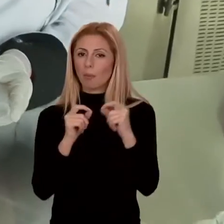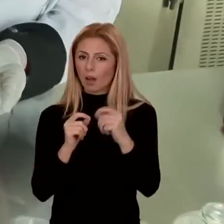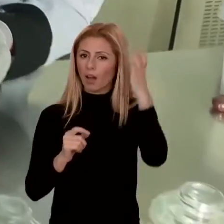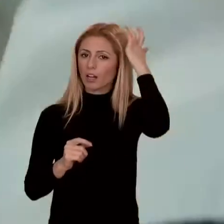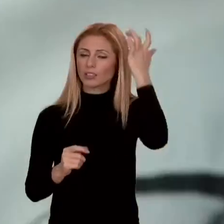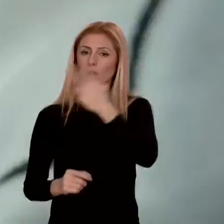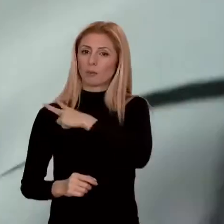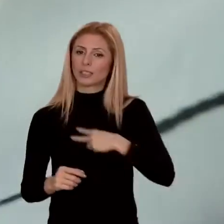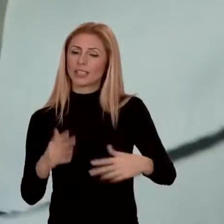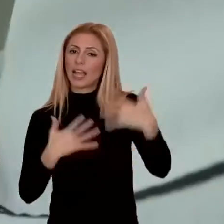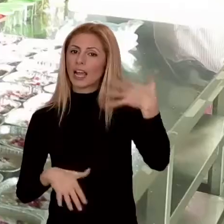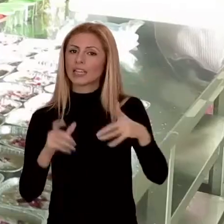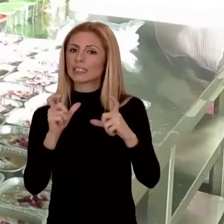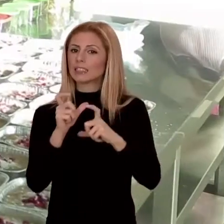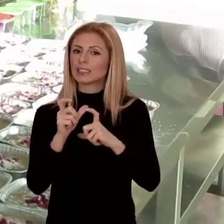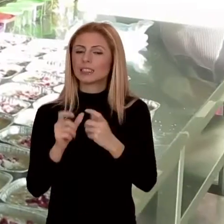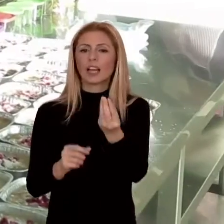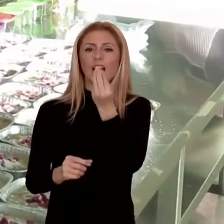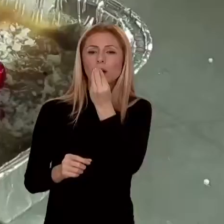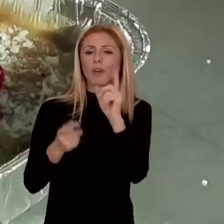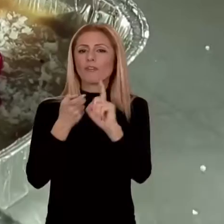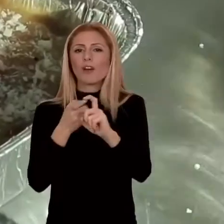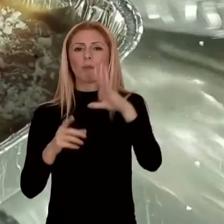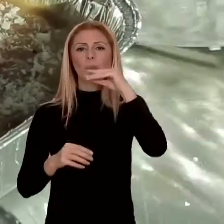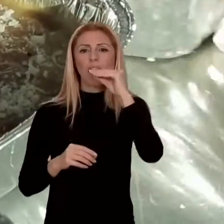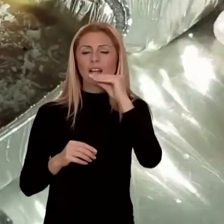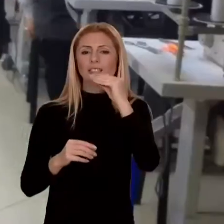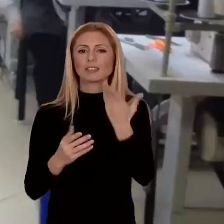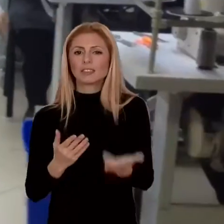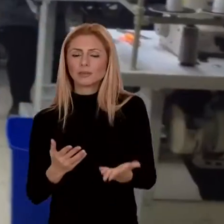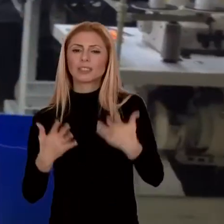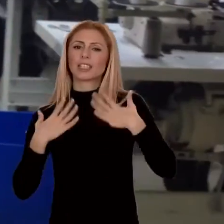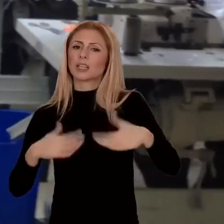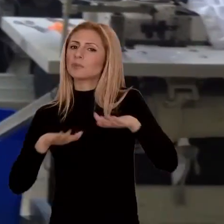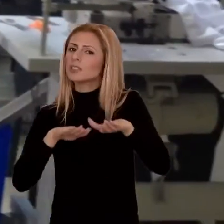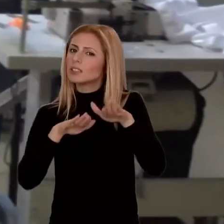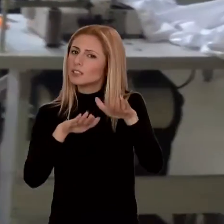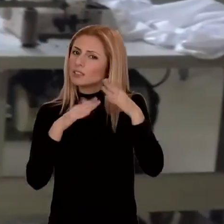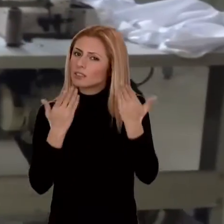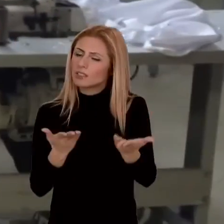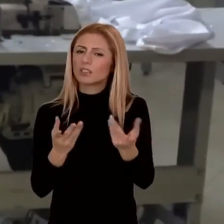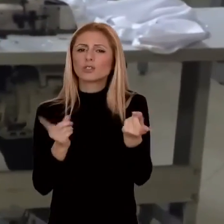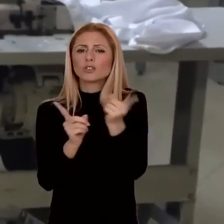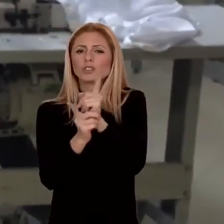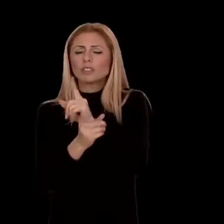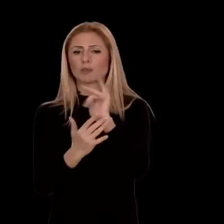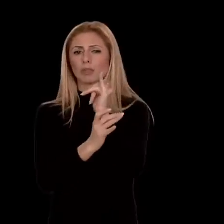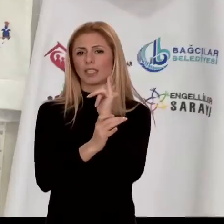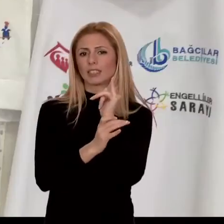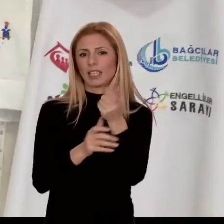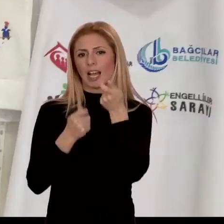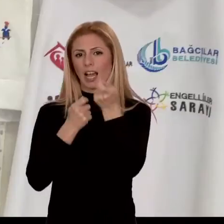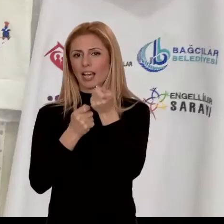Bağcılar Belediyesi Engelliler Sarayı, yemek ve pasta atölyesinden tekstil atölyesine kadar birçok branşta